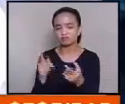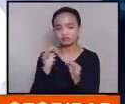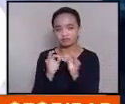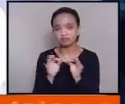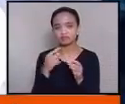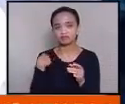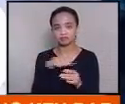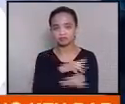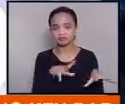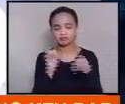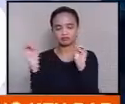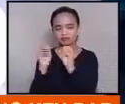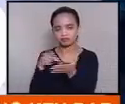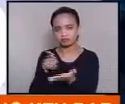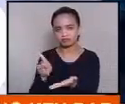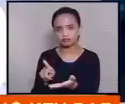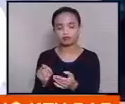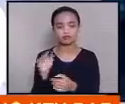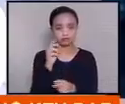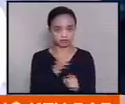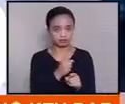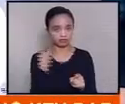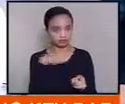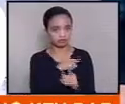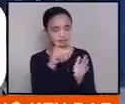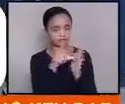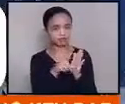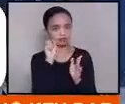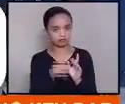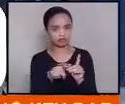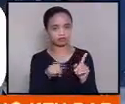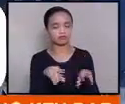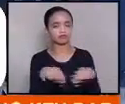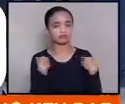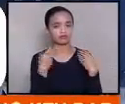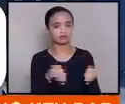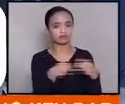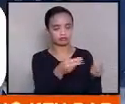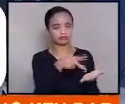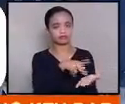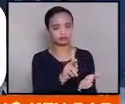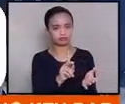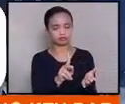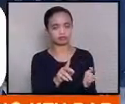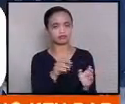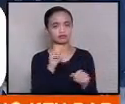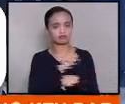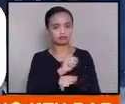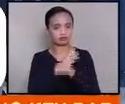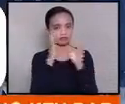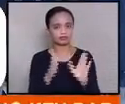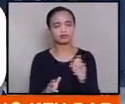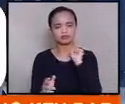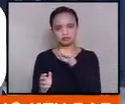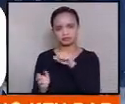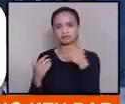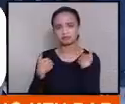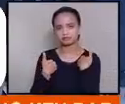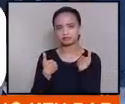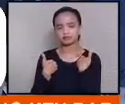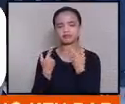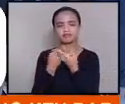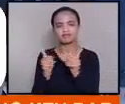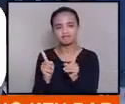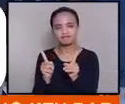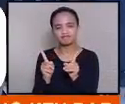kanila, walang bayad. Hindi, kasi nasa batas natin, dapat binibigyan ng leave. Oo nga po, sir. Paid leave, yung mga trabado. Oo, may leave naman din po kami, sir. Kaso